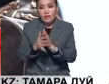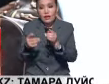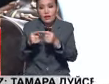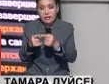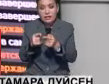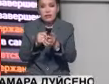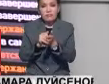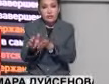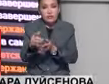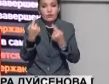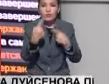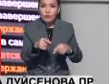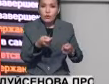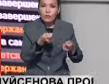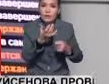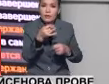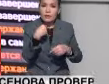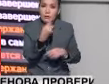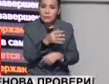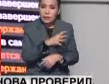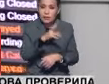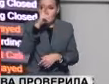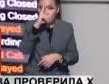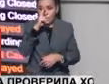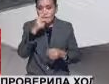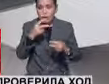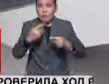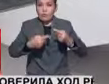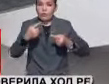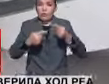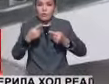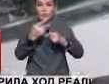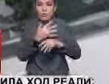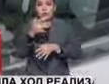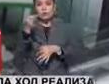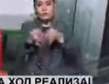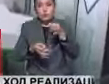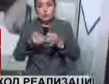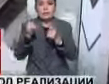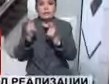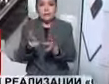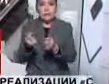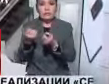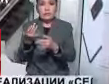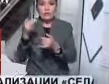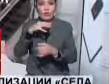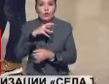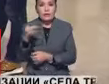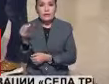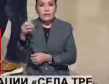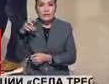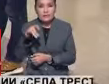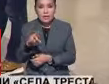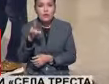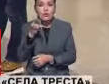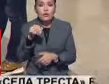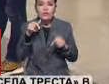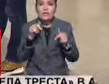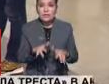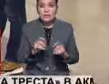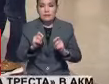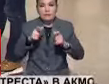отдала площадь другому оператору. После двухмесячного разбирательства суд частично удовлетворил требования ТО «Сервис АСТ». Однако решение еще